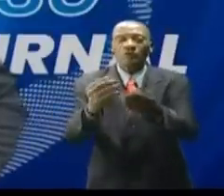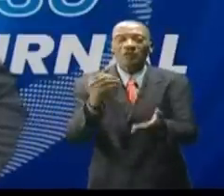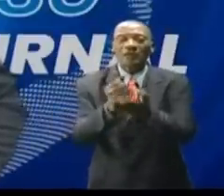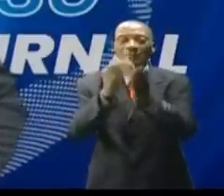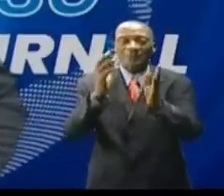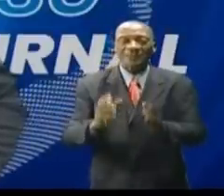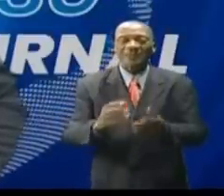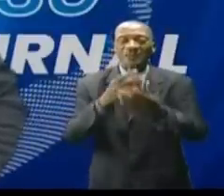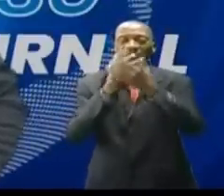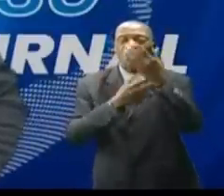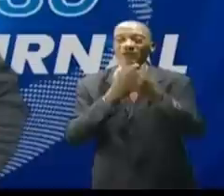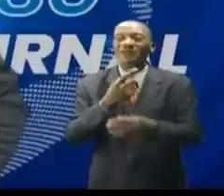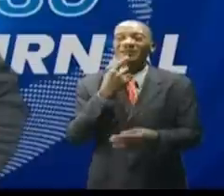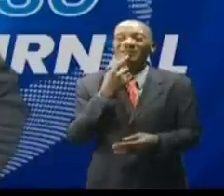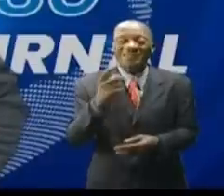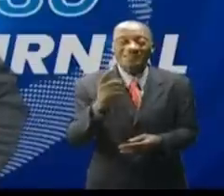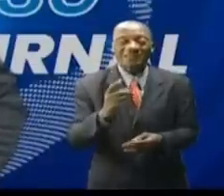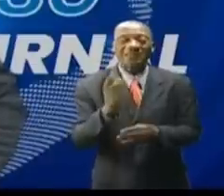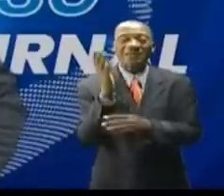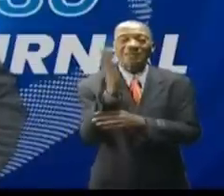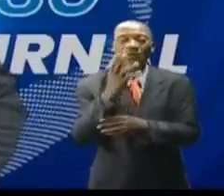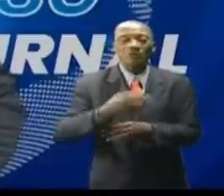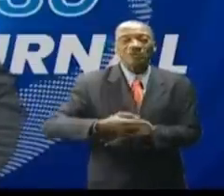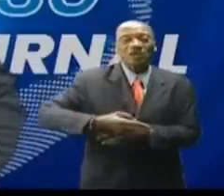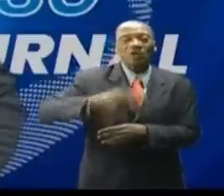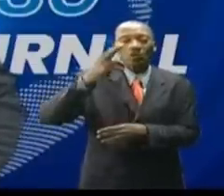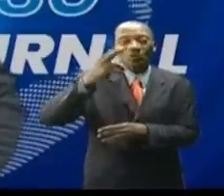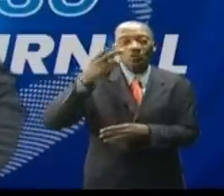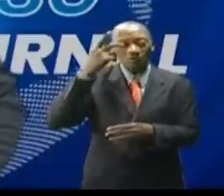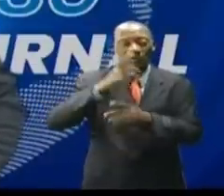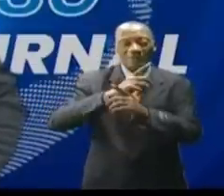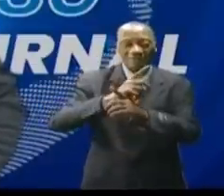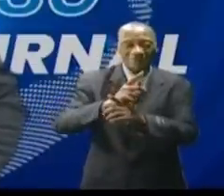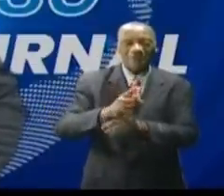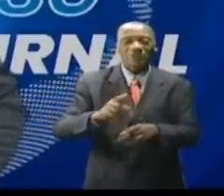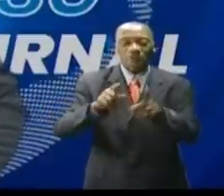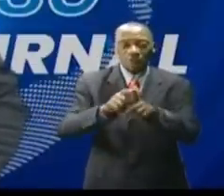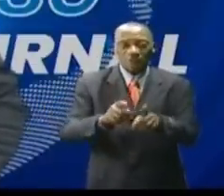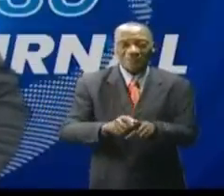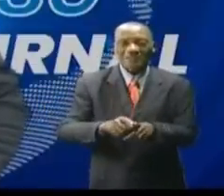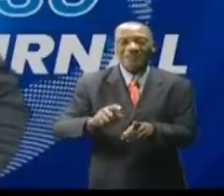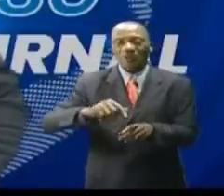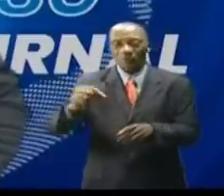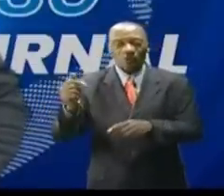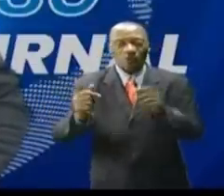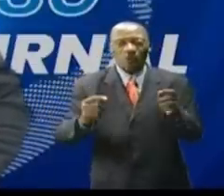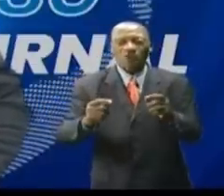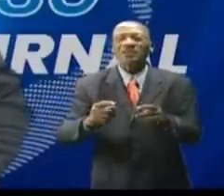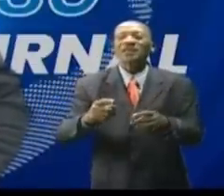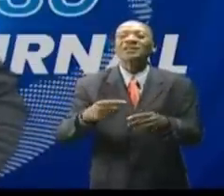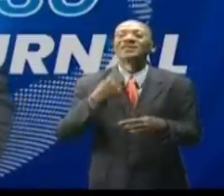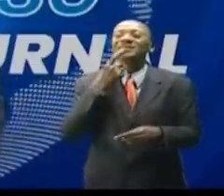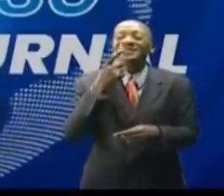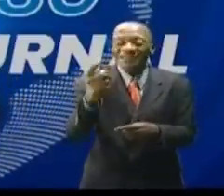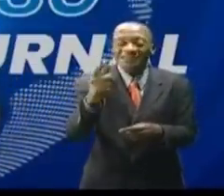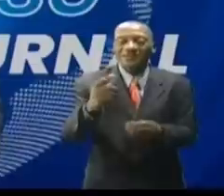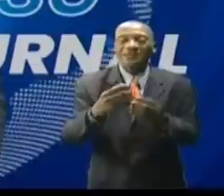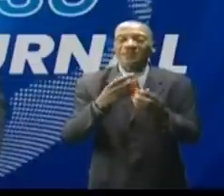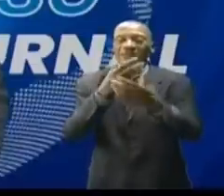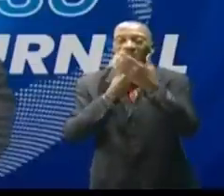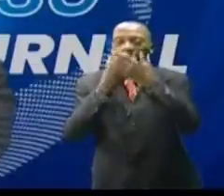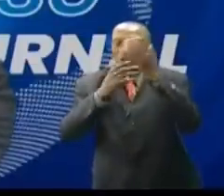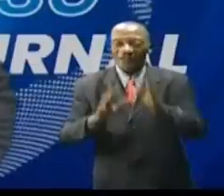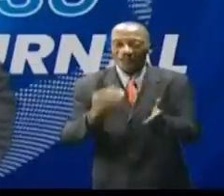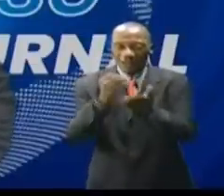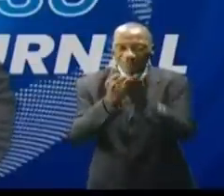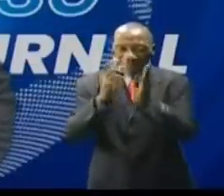décision susvisée et lui a demandé fermement de quitter effectivement le territoire de la République démocratique du Congo